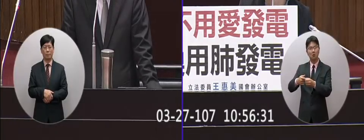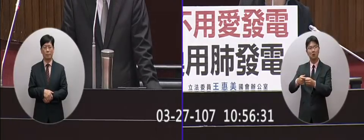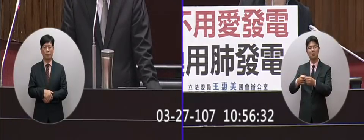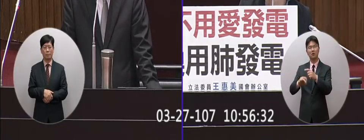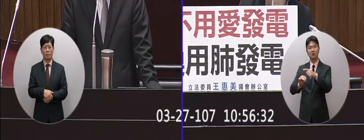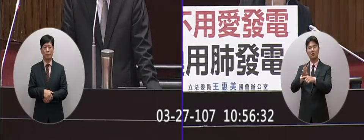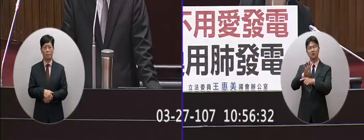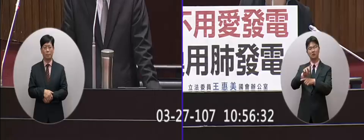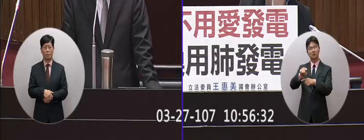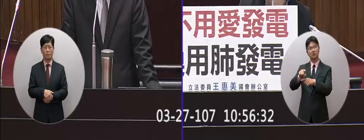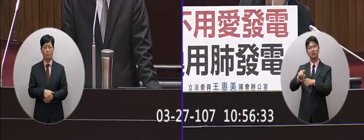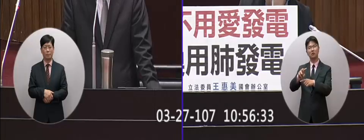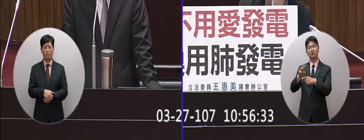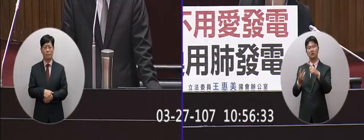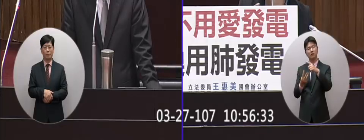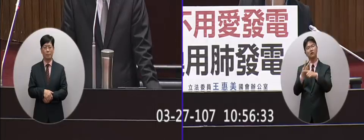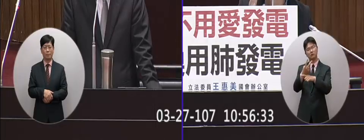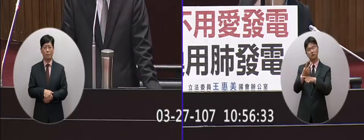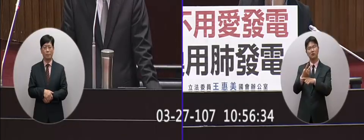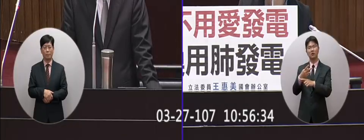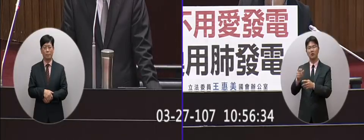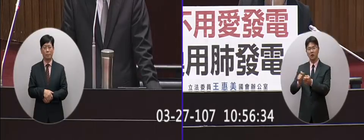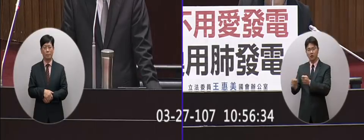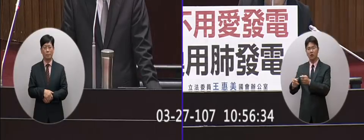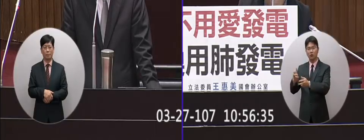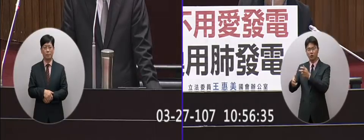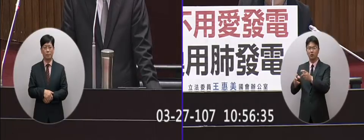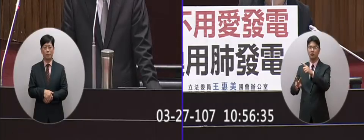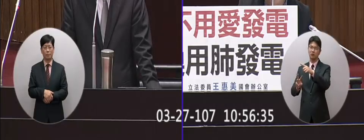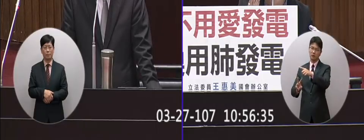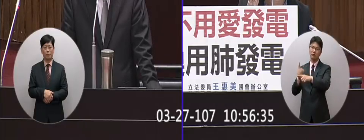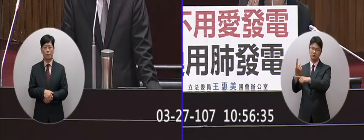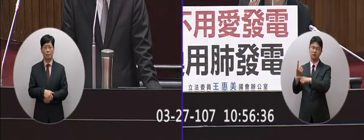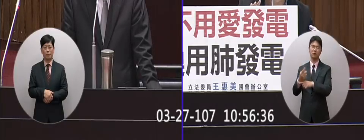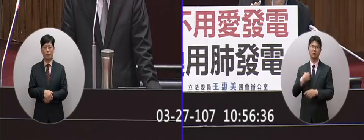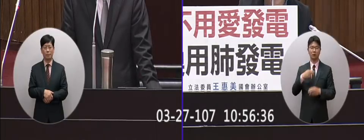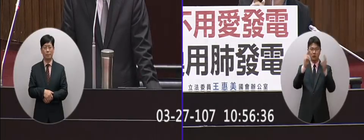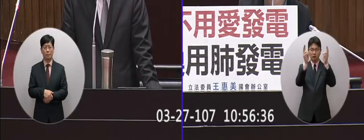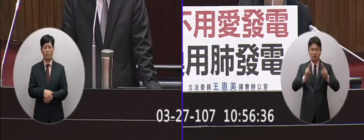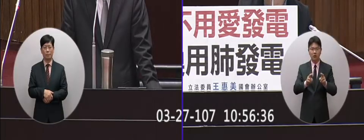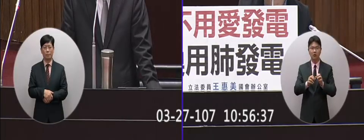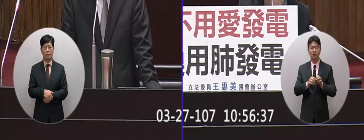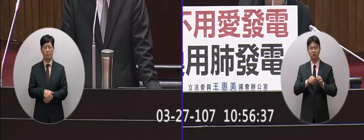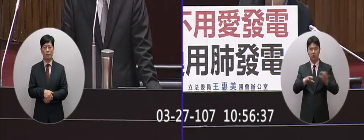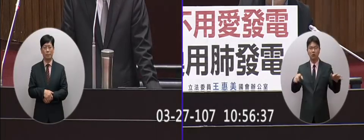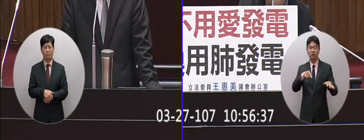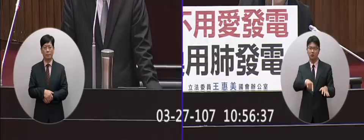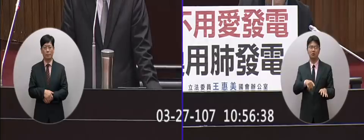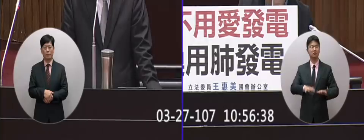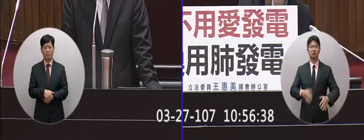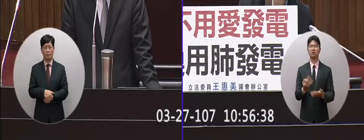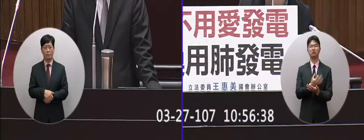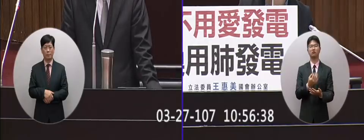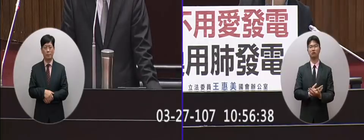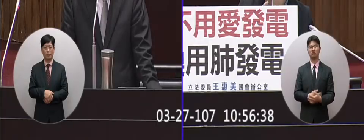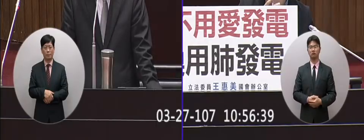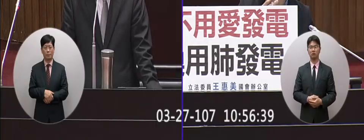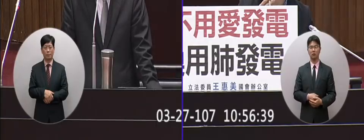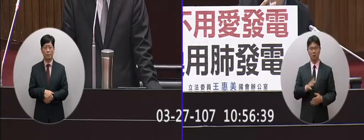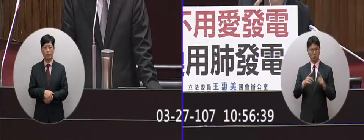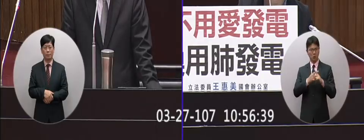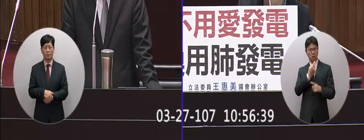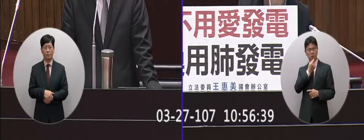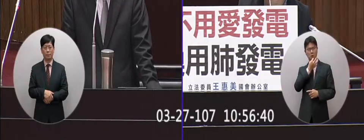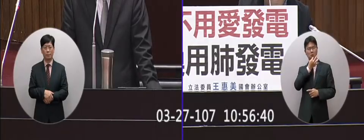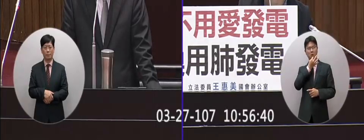2/3，柴油是1/3，所以我们在电力的这个区块还是不是很足的。那有的人在质疑，就